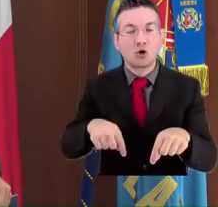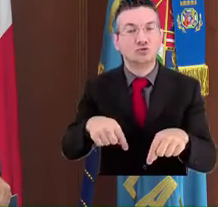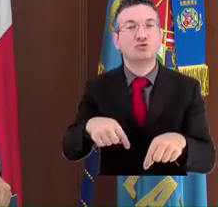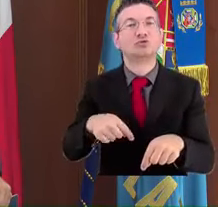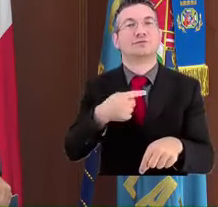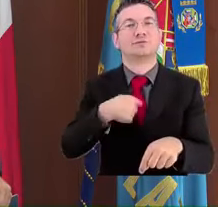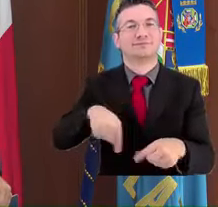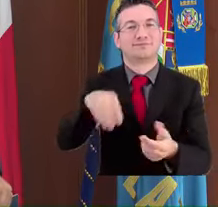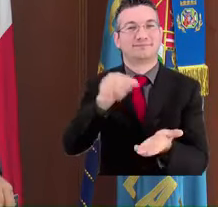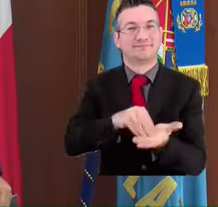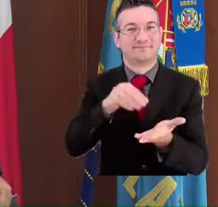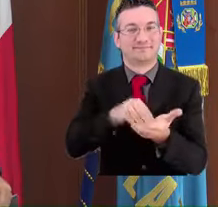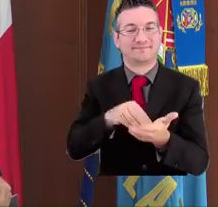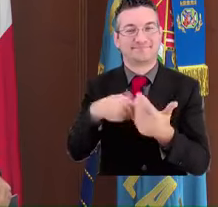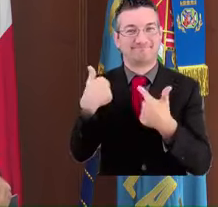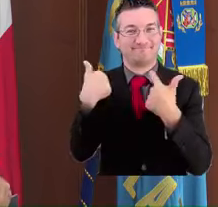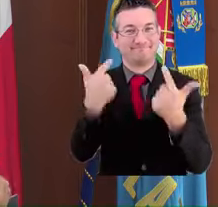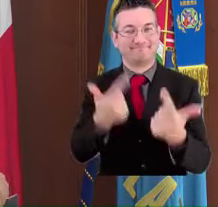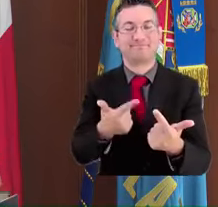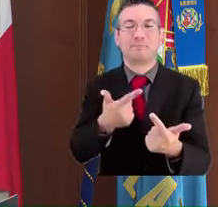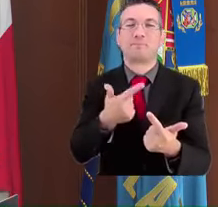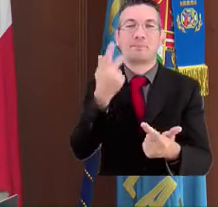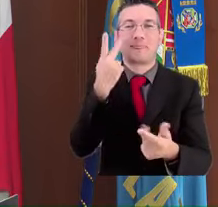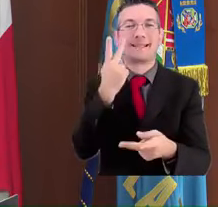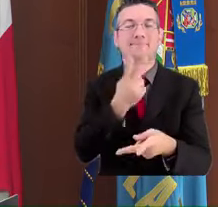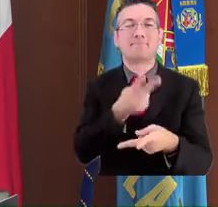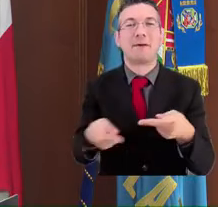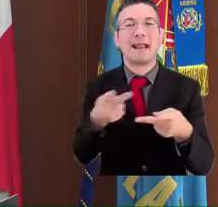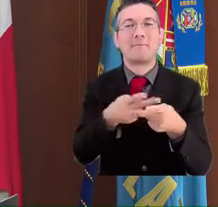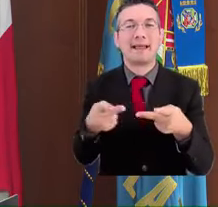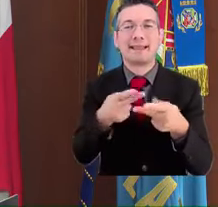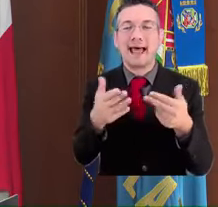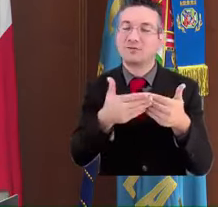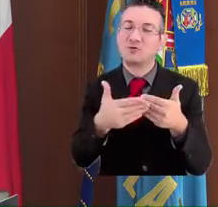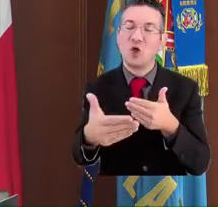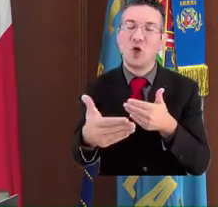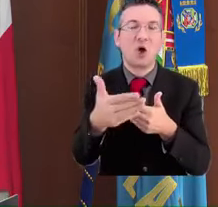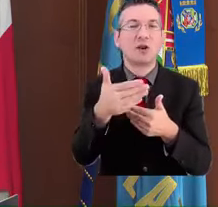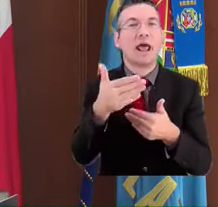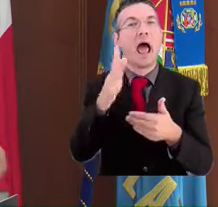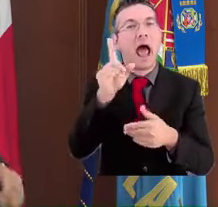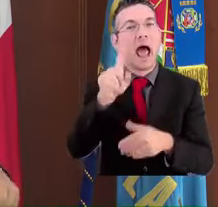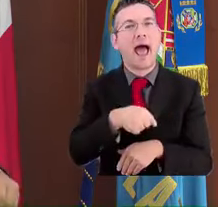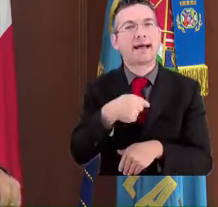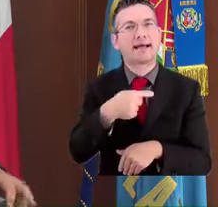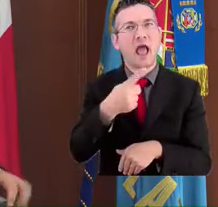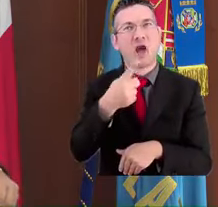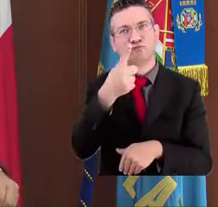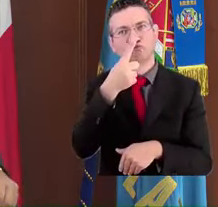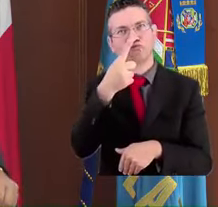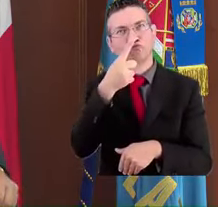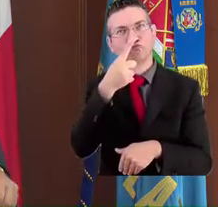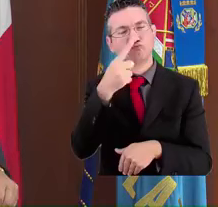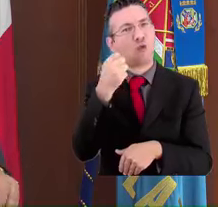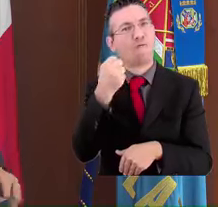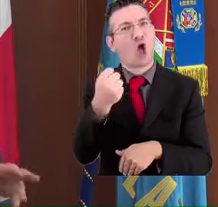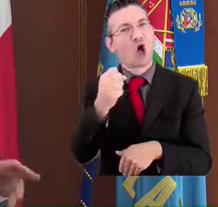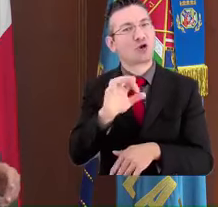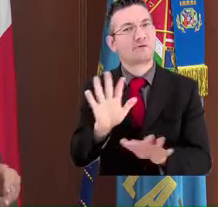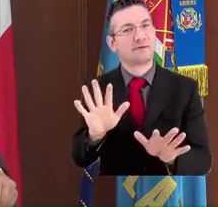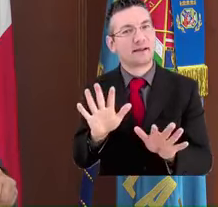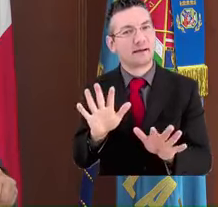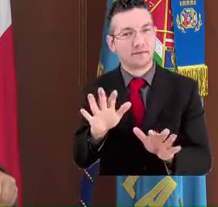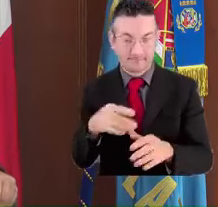una secondo me una grande sperimentazione la grande intuizione e la grande intuizione è dovuto al fatto che questa sinergia si vede anche tra